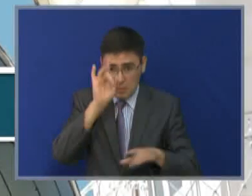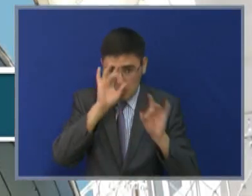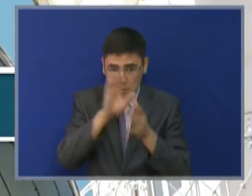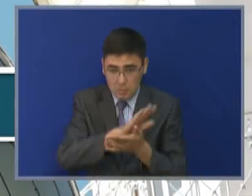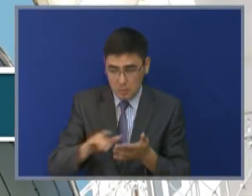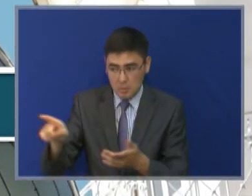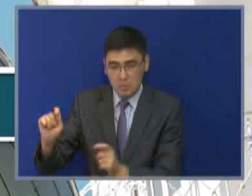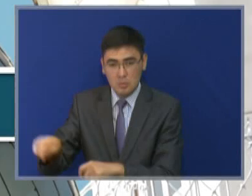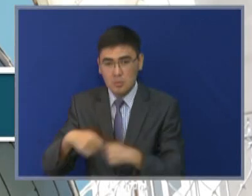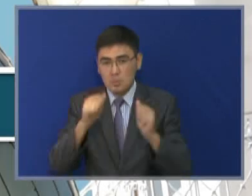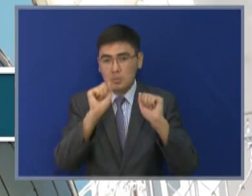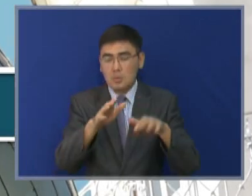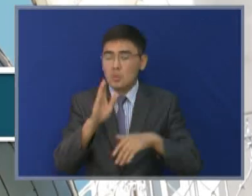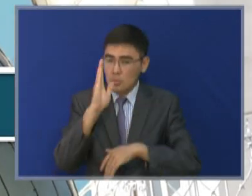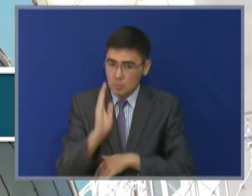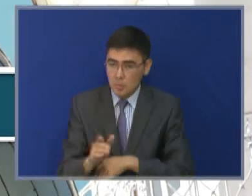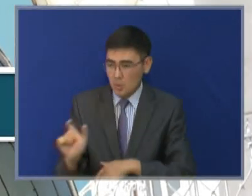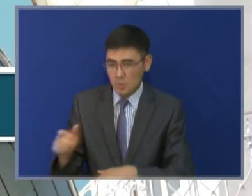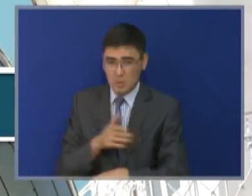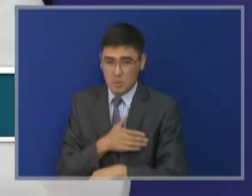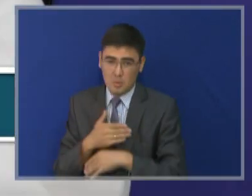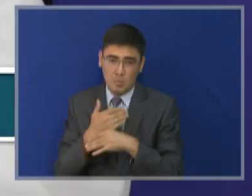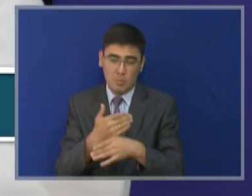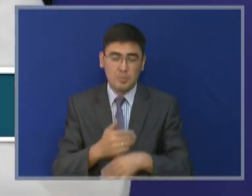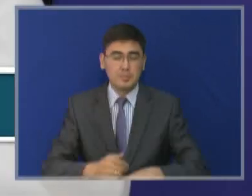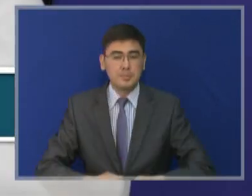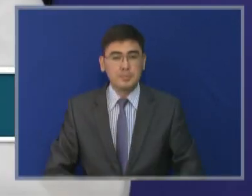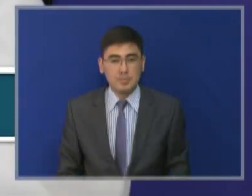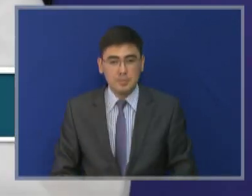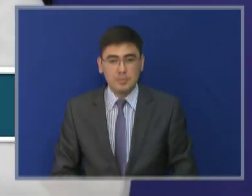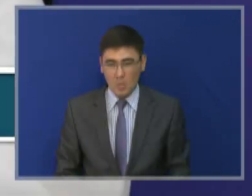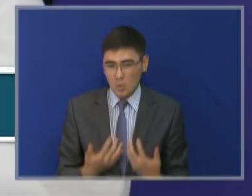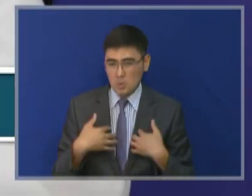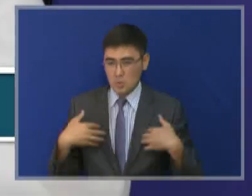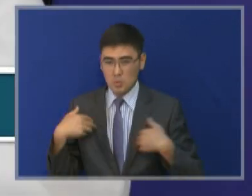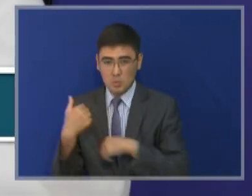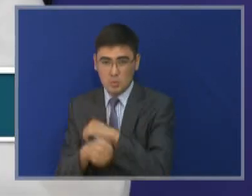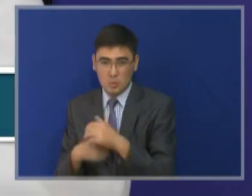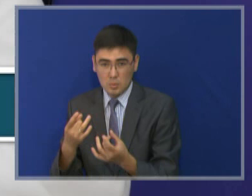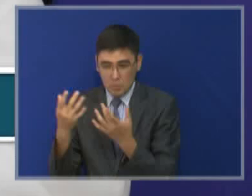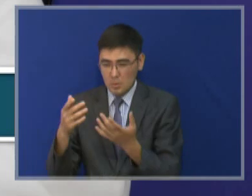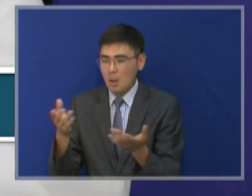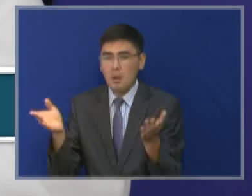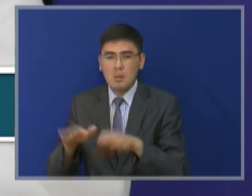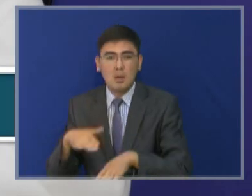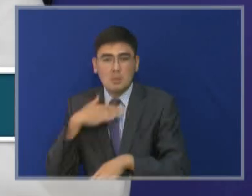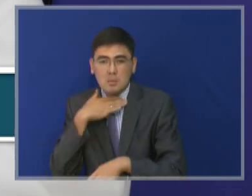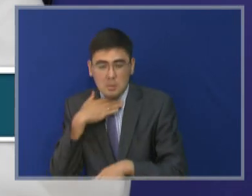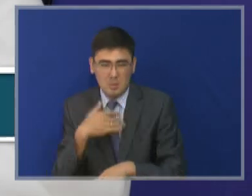береді. Бұл жұмыстарға ерікті азаматтар тартылуда. Құрбан малының етіне мұқтаж болған көп балалы